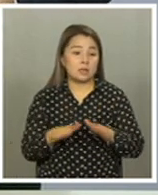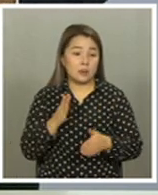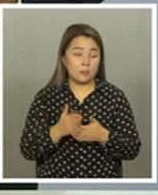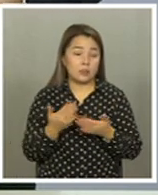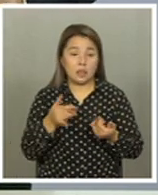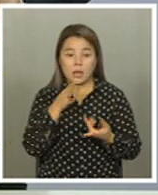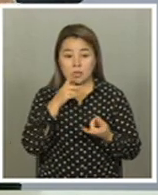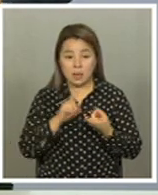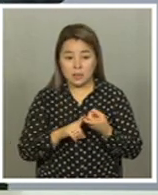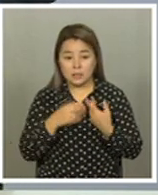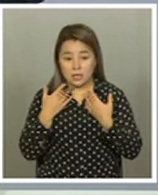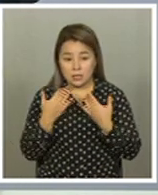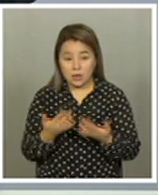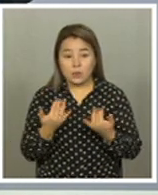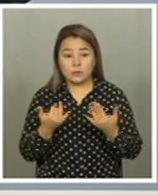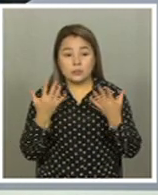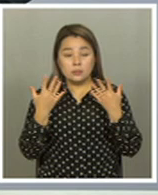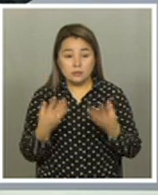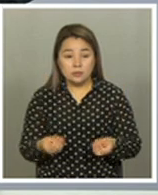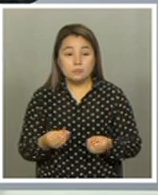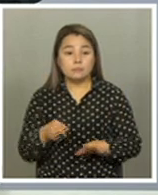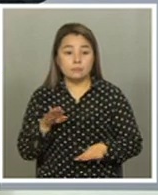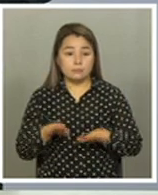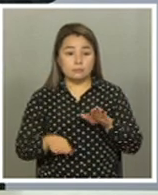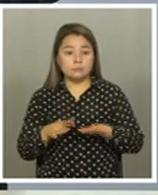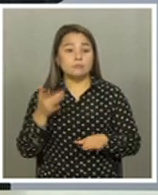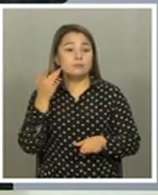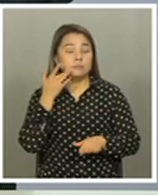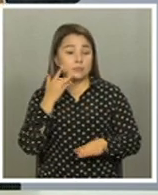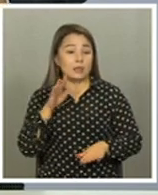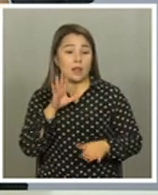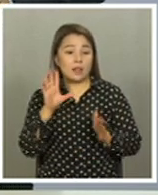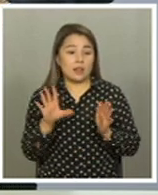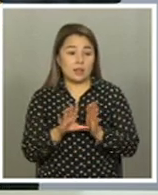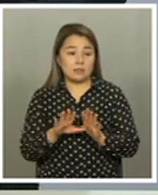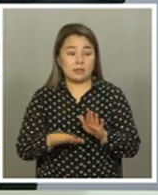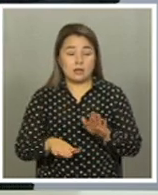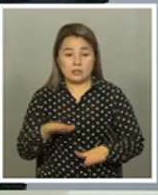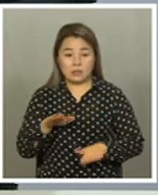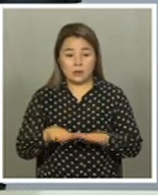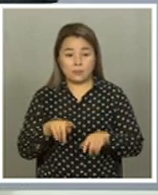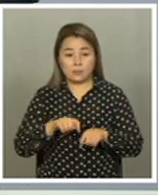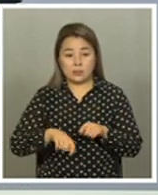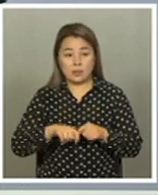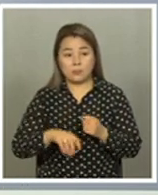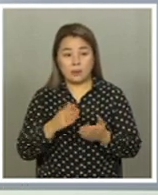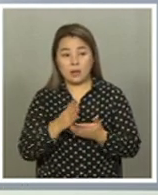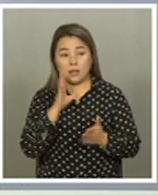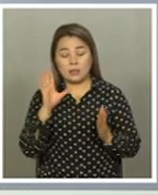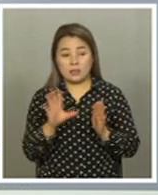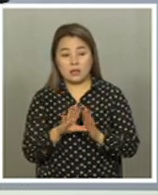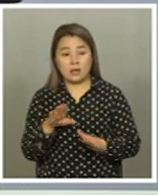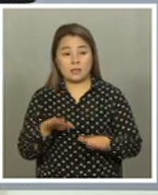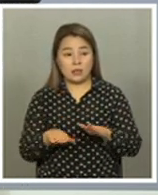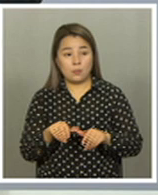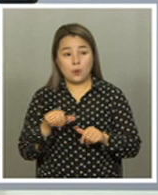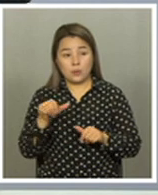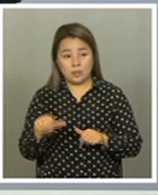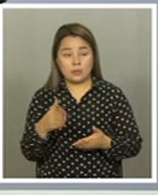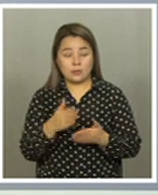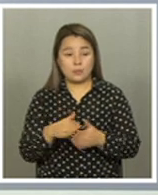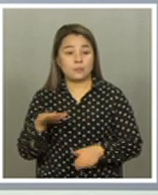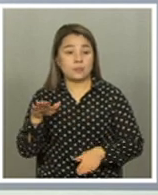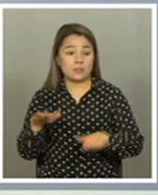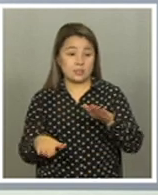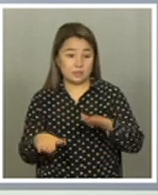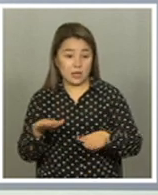сай, қазіргі таңда массаны көбінесе электронды таразымен өлшейді. Электронды таразыдан бөлек